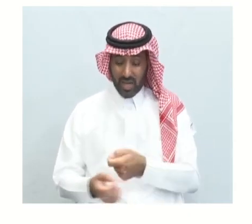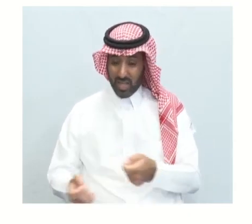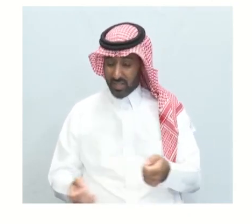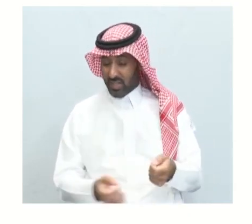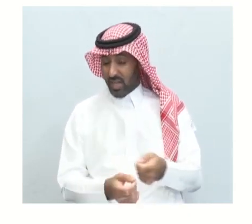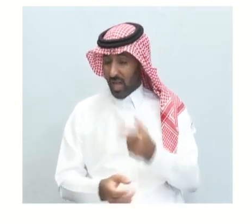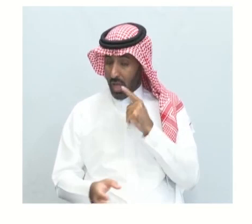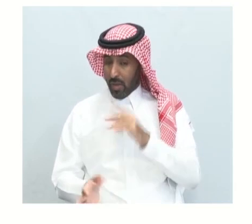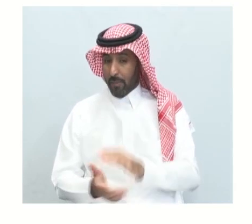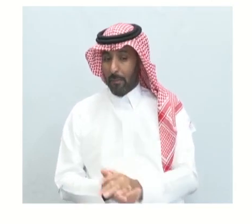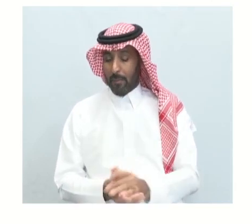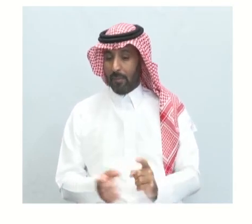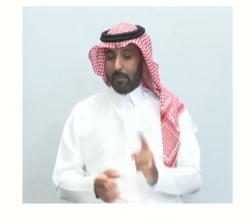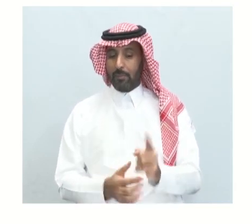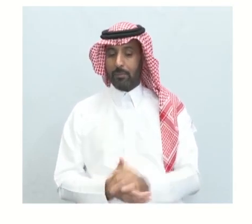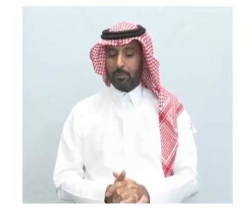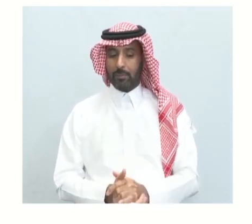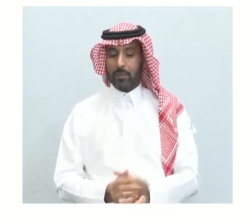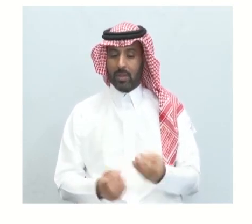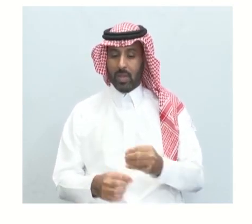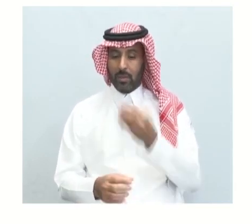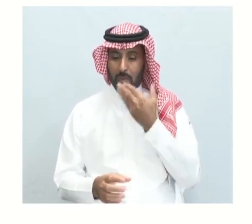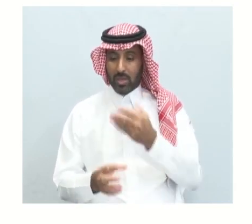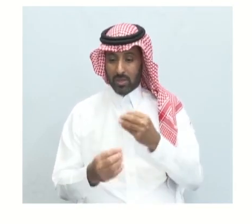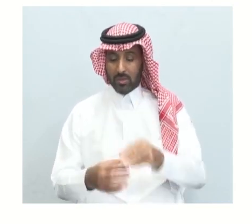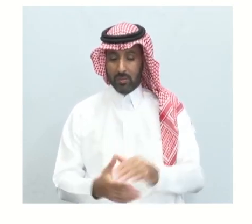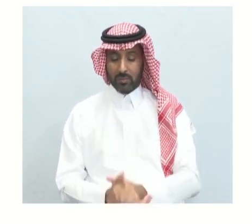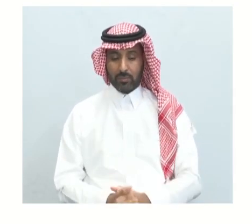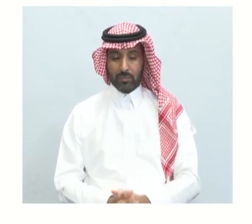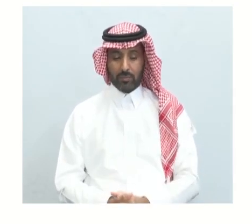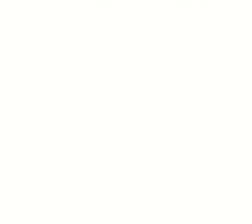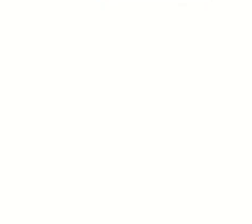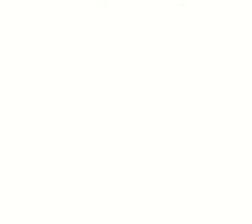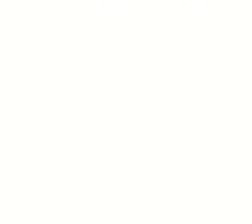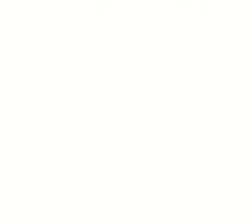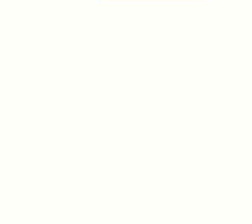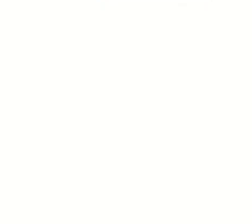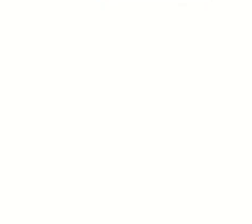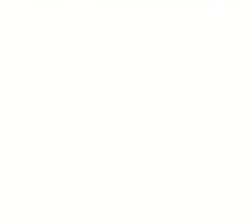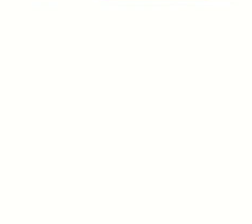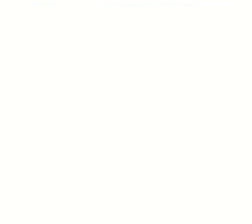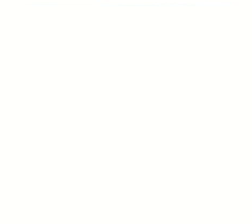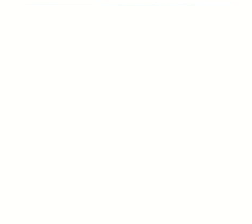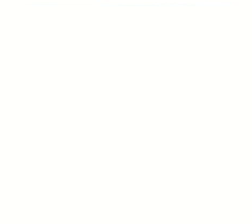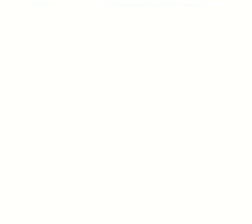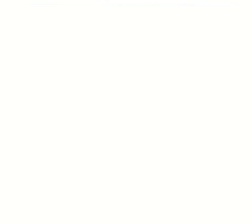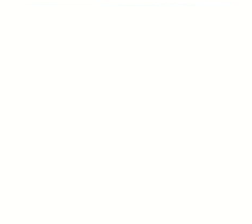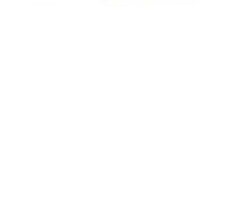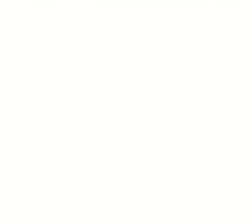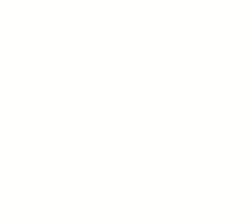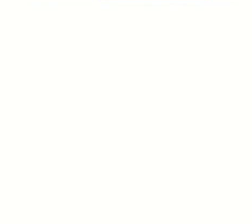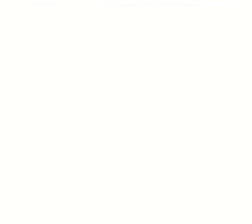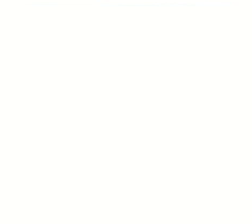لرفض المياه الجوفيه بالمياه المترشح منها كذلك عمليه